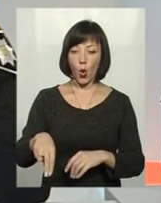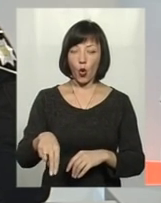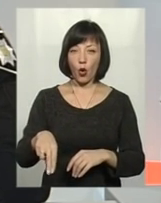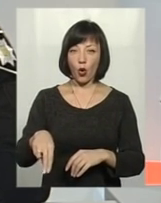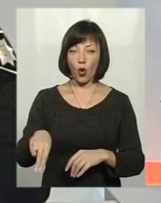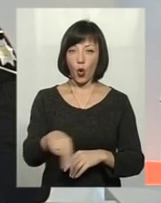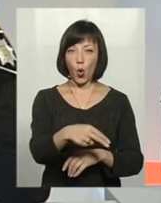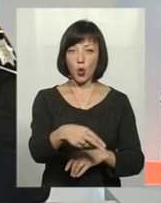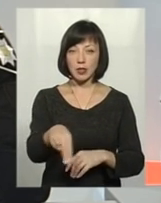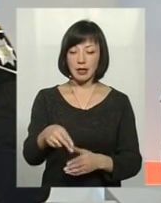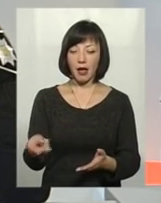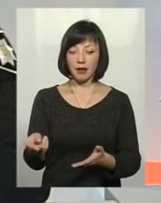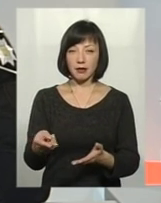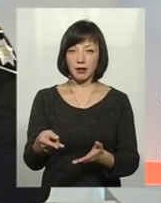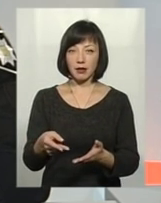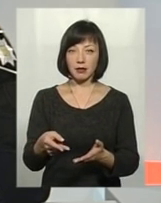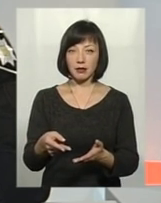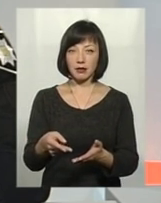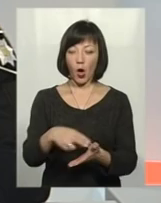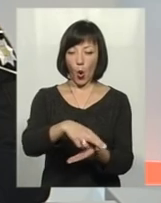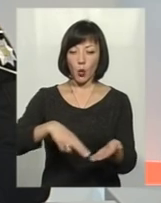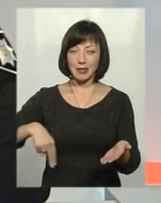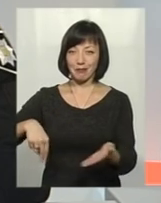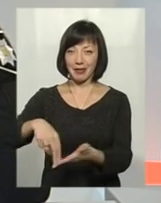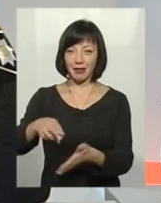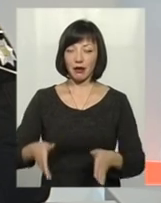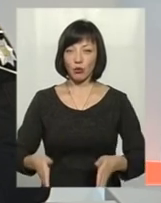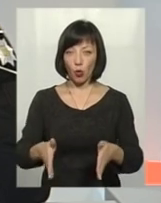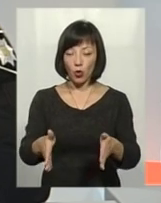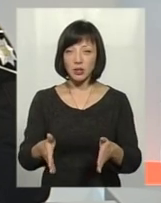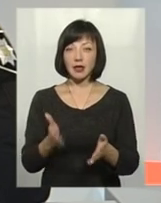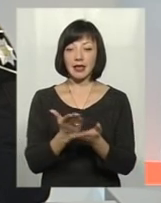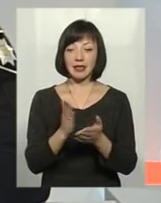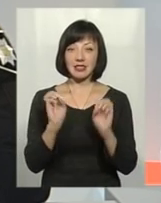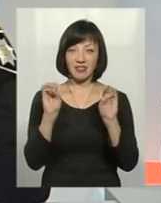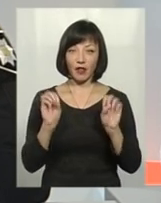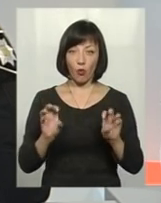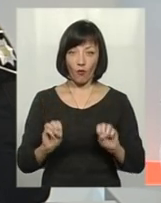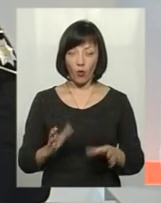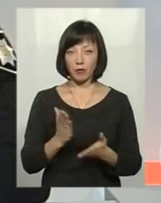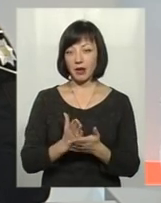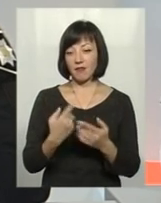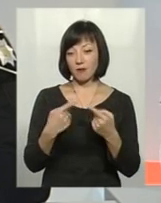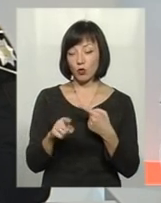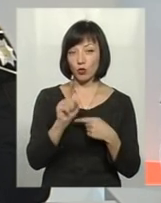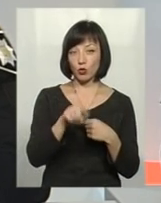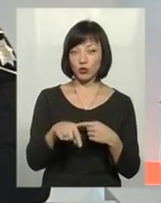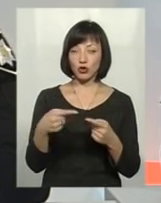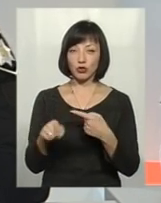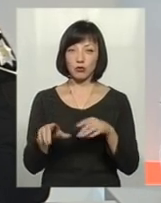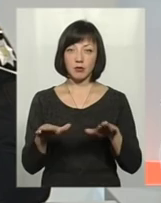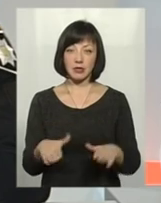само світлофорні об'єкти. Якщо виникає необхідність в тому чи іншому місці, наприклад,